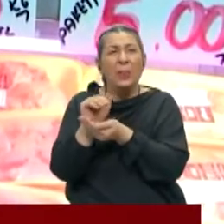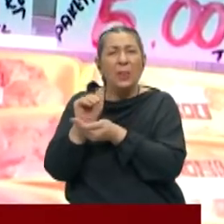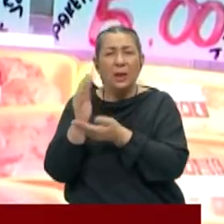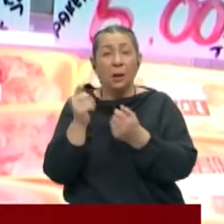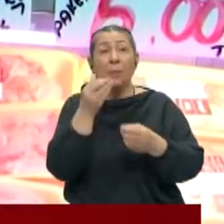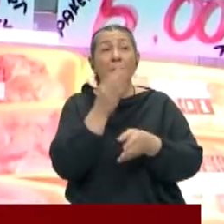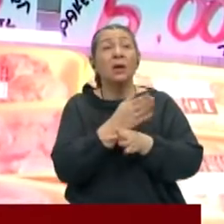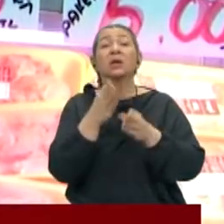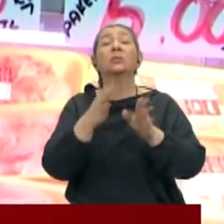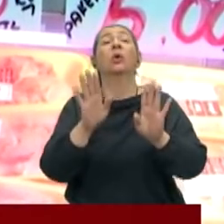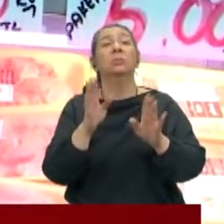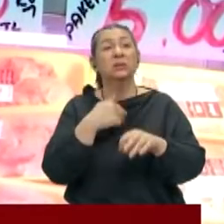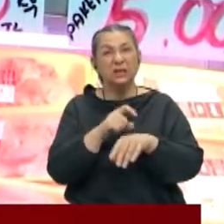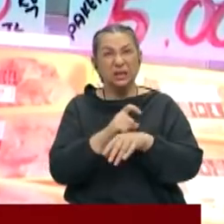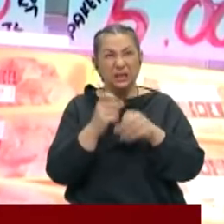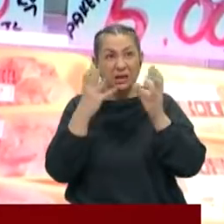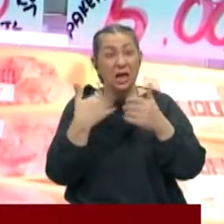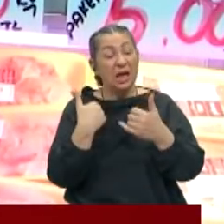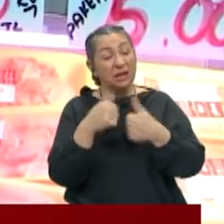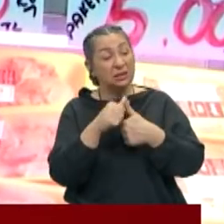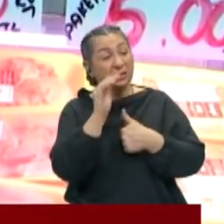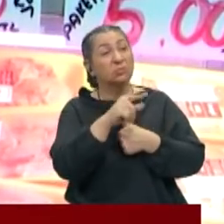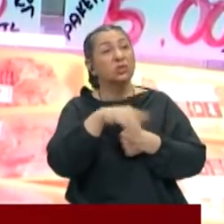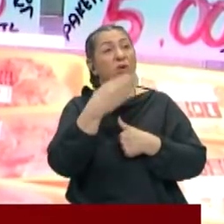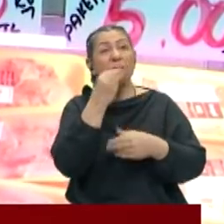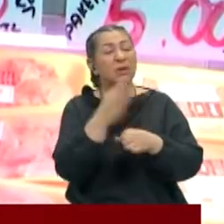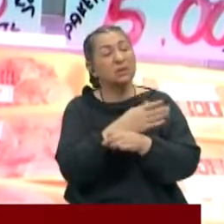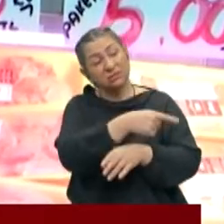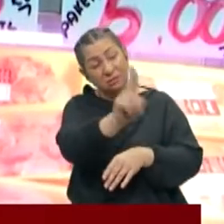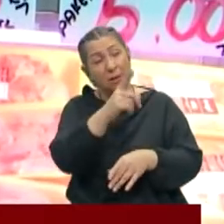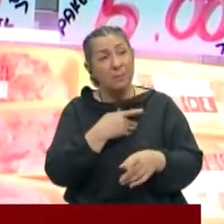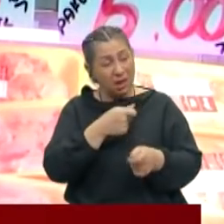markete girmiyorum, markete girdim mi sinirleniyorum. Hanıma dedim ki sen bundan böyle markete